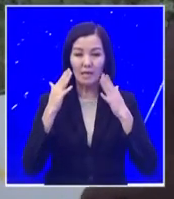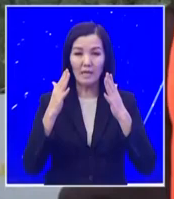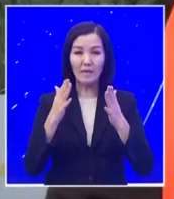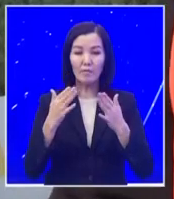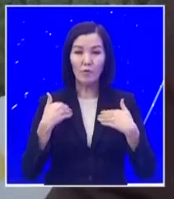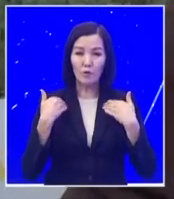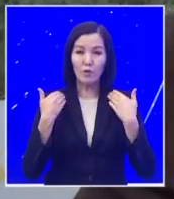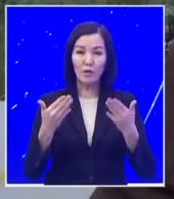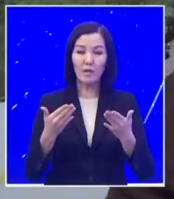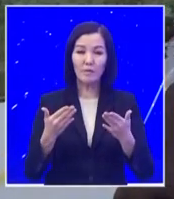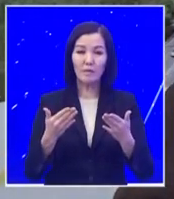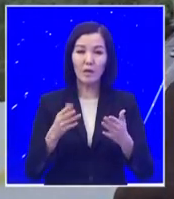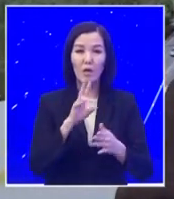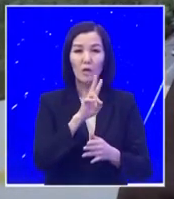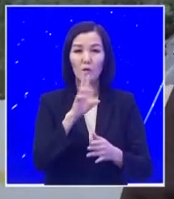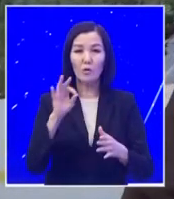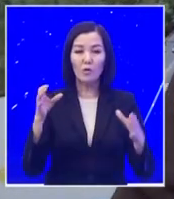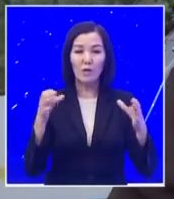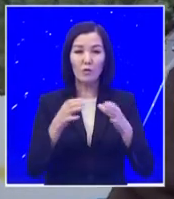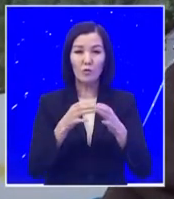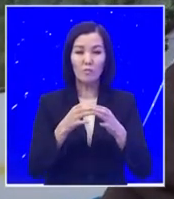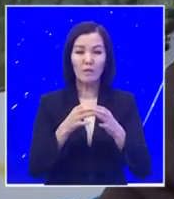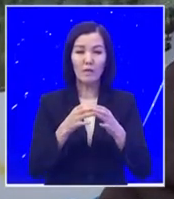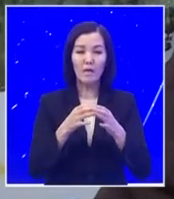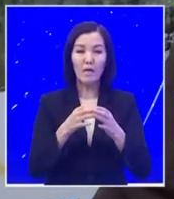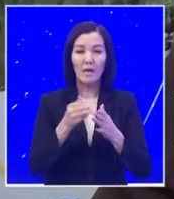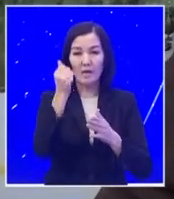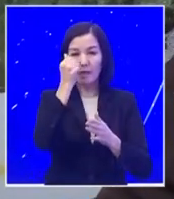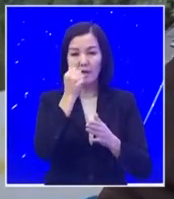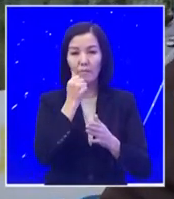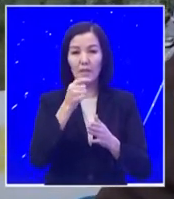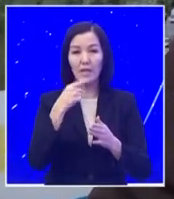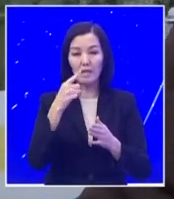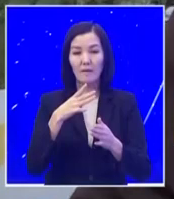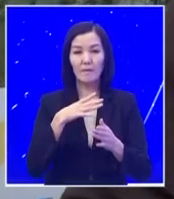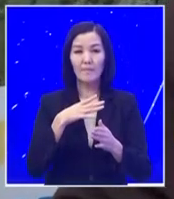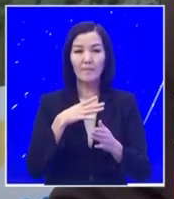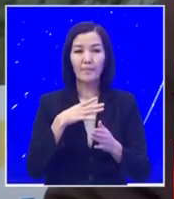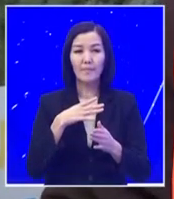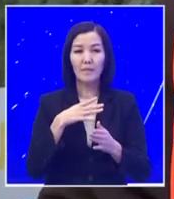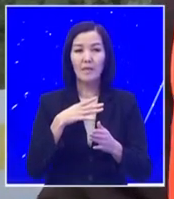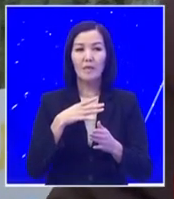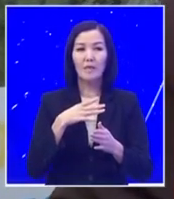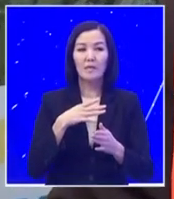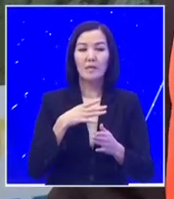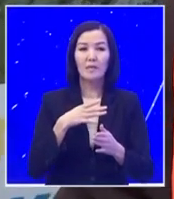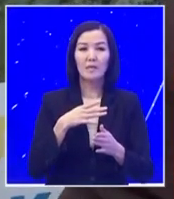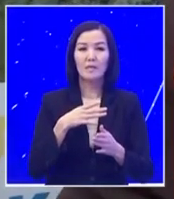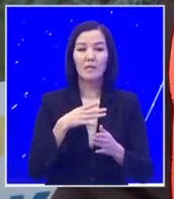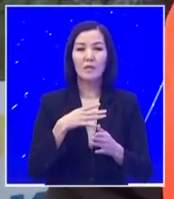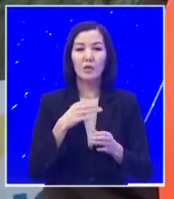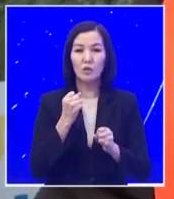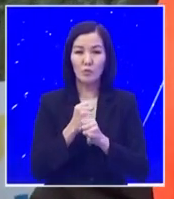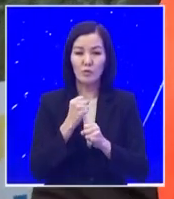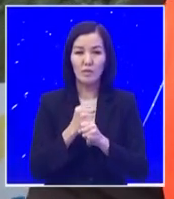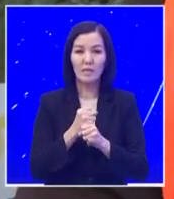құттықтап жатқанына Нұр Отан ұжымына өсіп өркендей берсін дегім келеді. Сол жерде істейтін